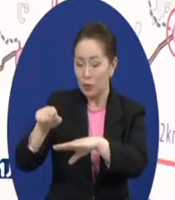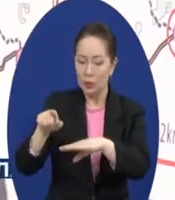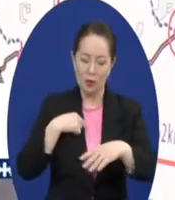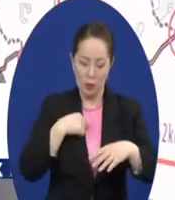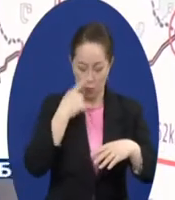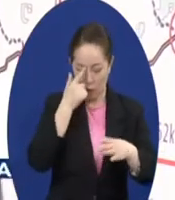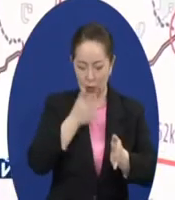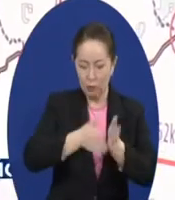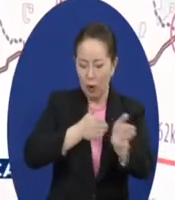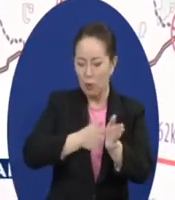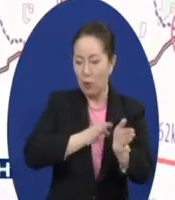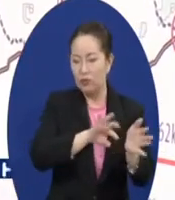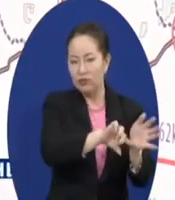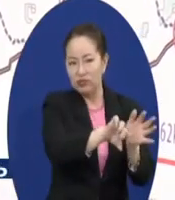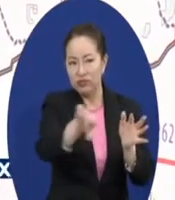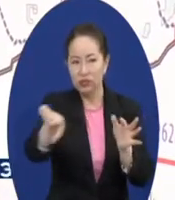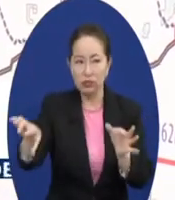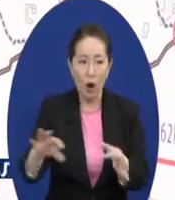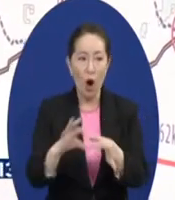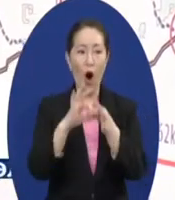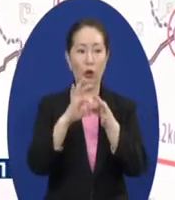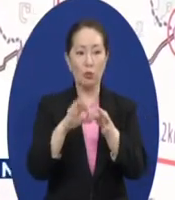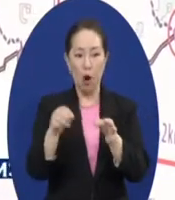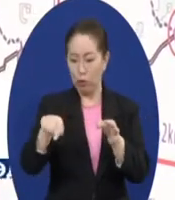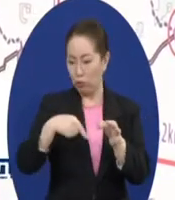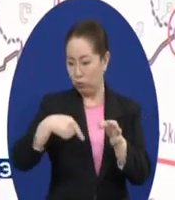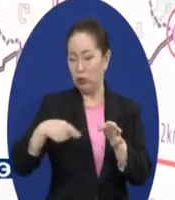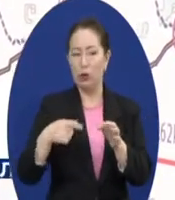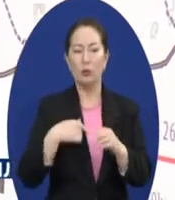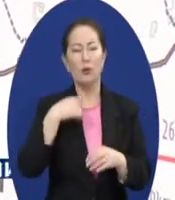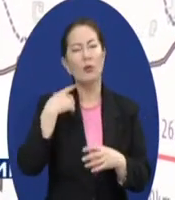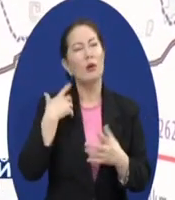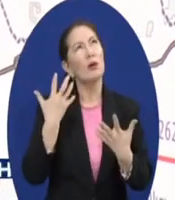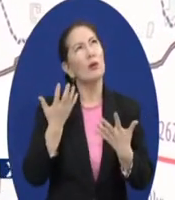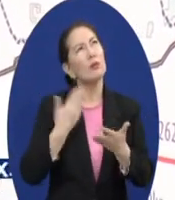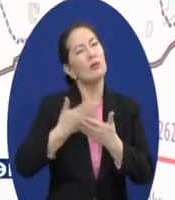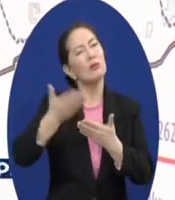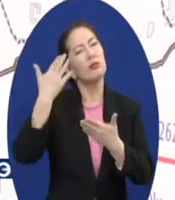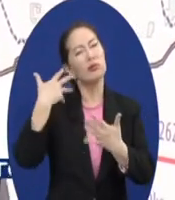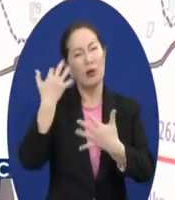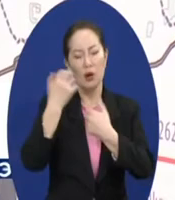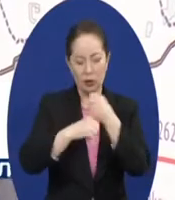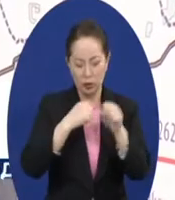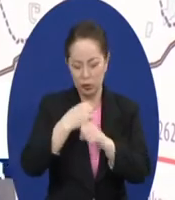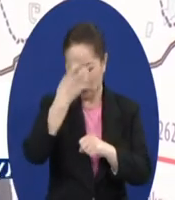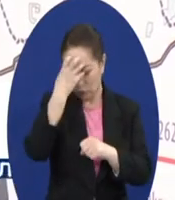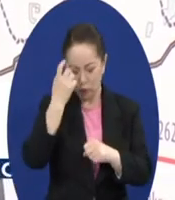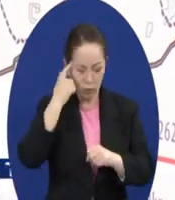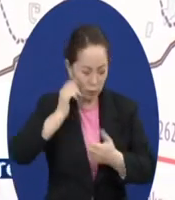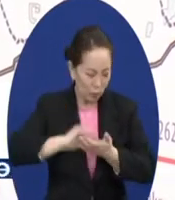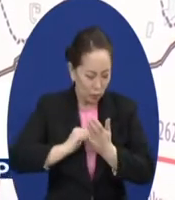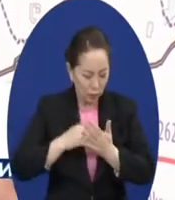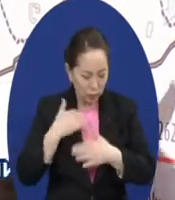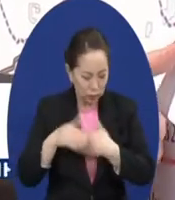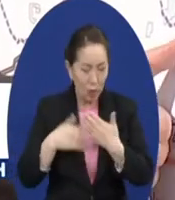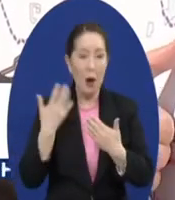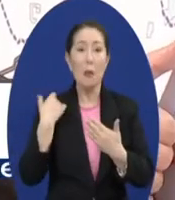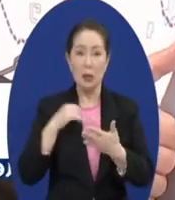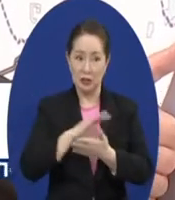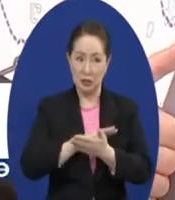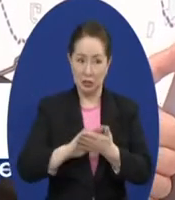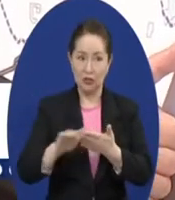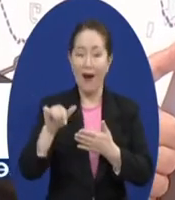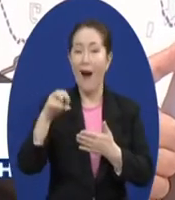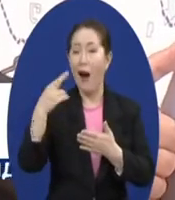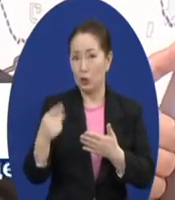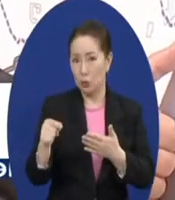энэ үл өөрөө одоо олон жилийн хувьд бас манай төр засаг төлөвлөж ирсэн ийм одоо стратегийн шин гарц